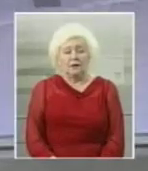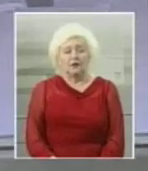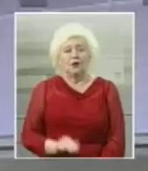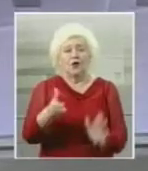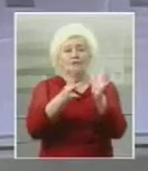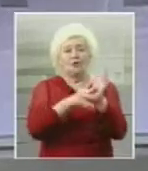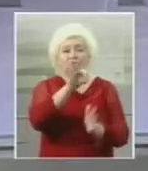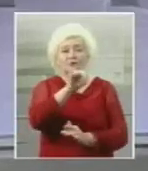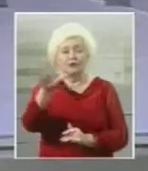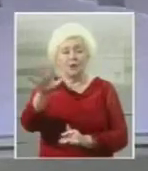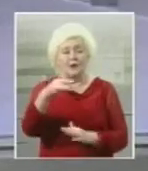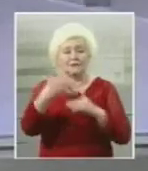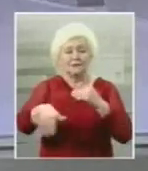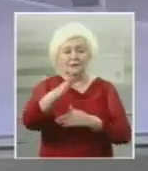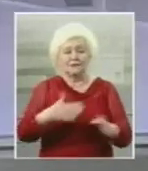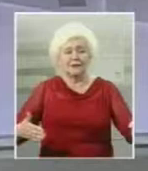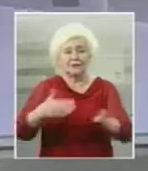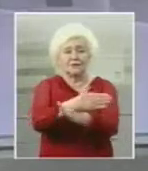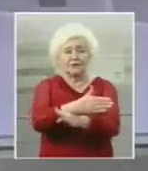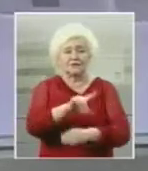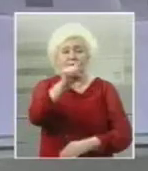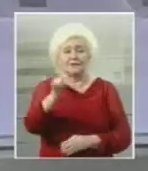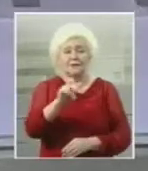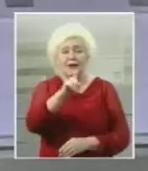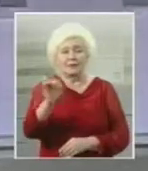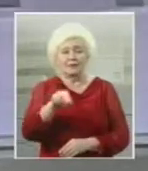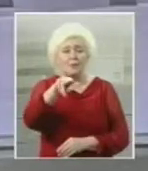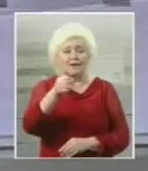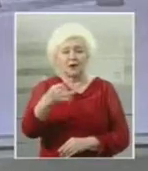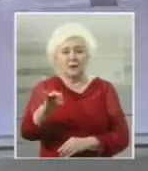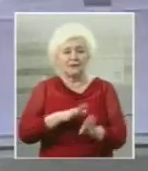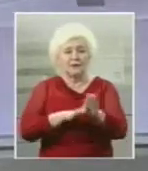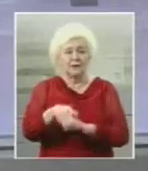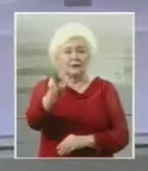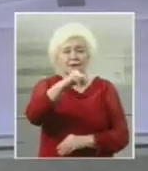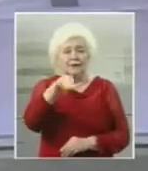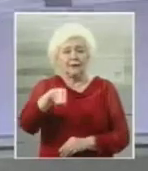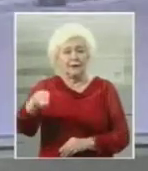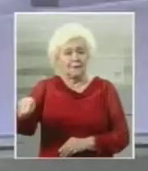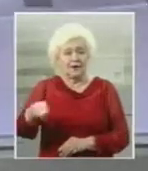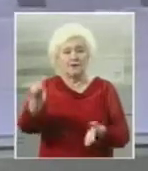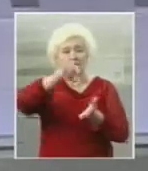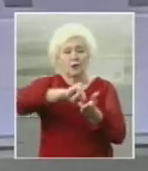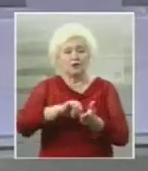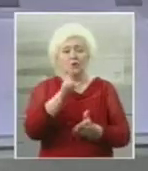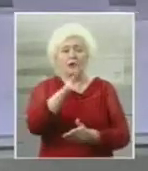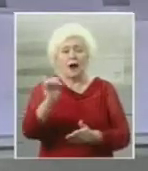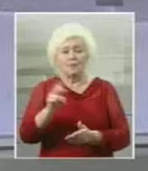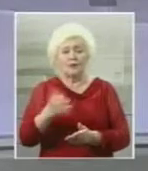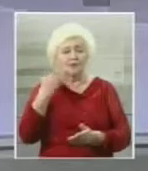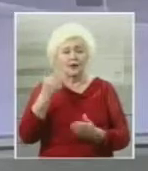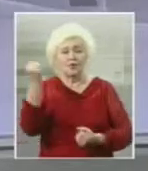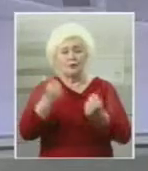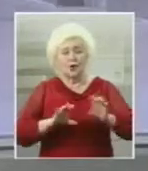У 8:05 у Херсоні на перехресті вулиць Залая Герсех та Перекопської сталася дорожньо-транспортна пригода за участі КАМАЗу та легкового